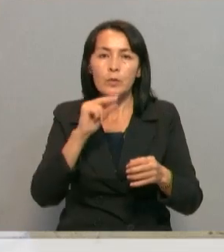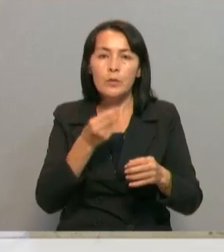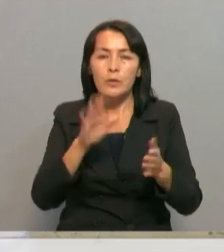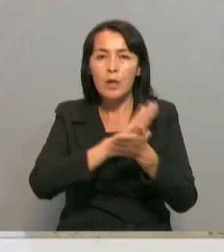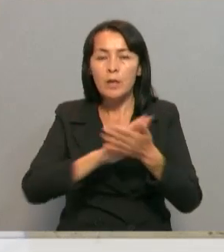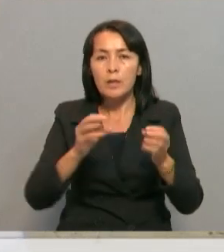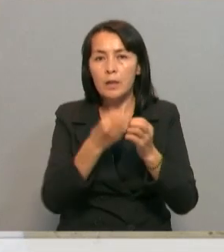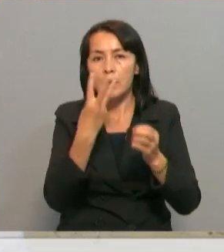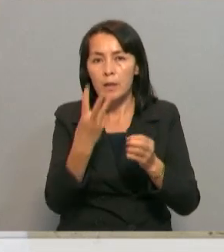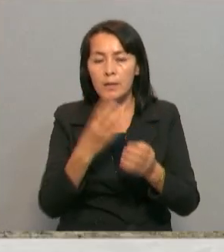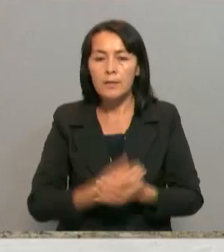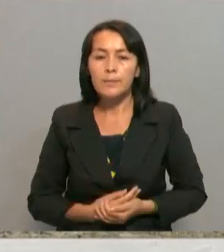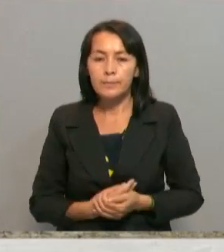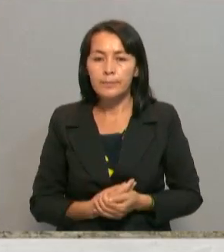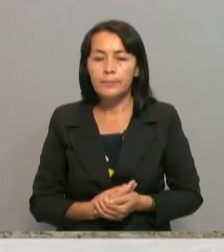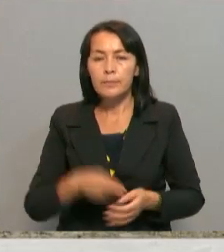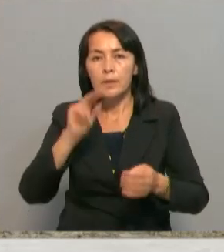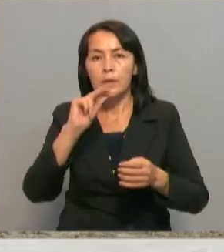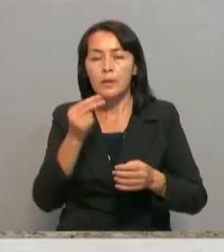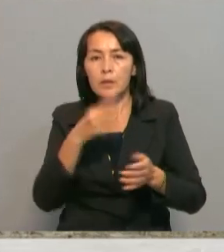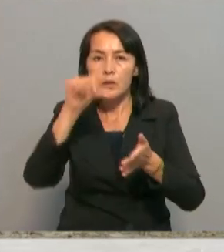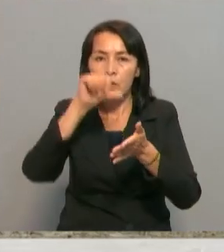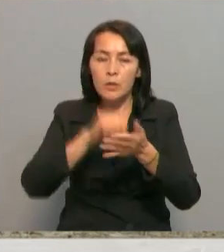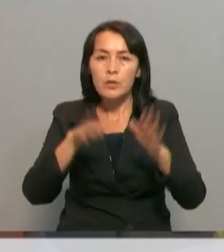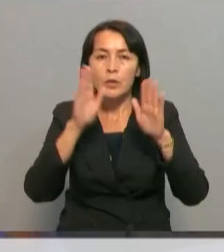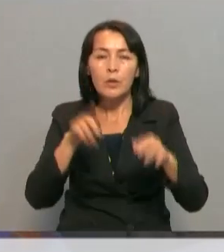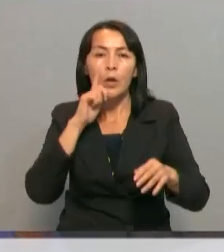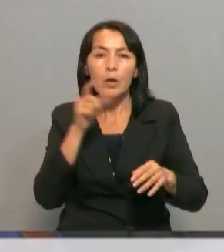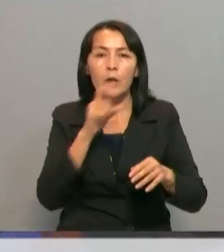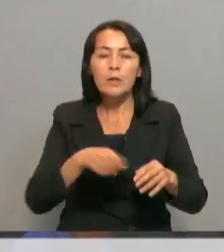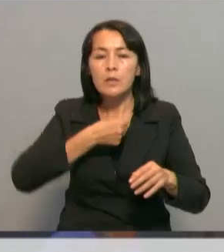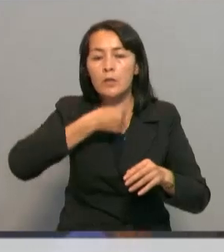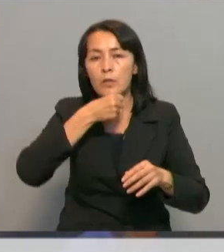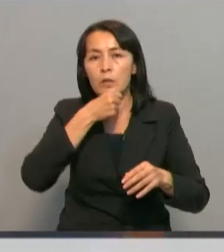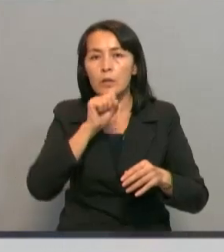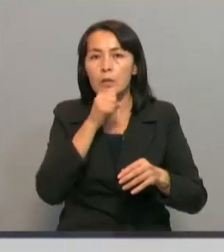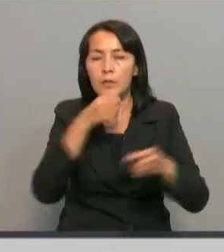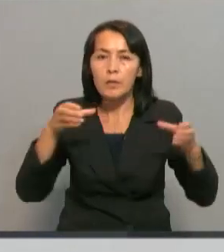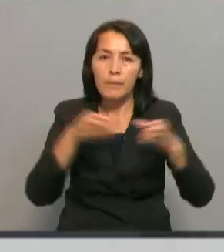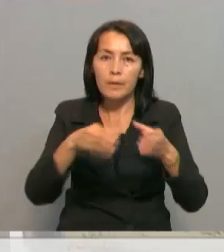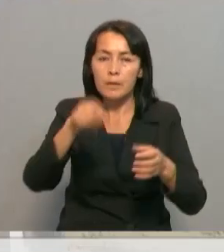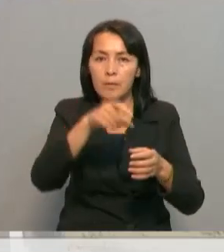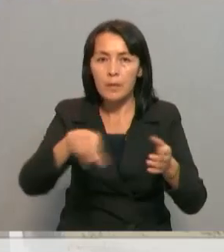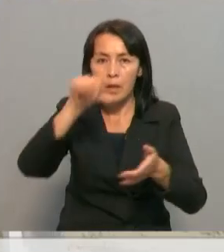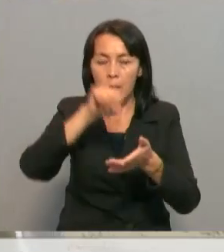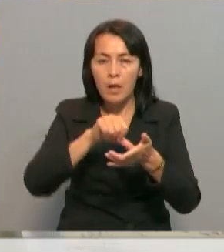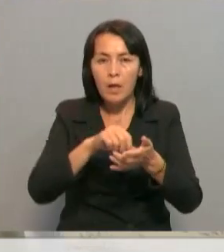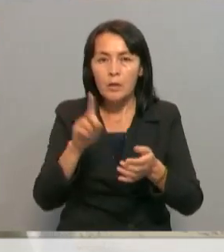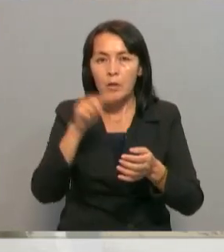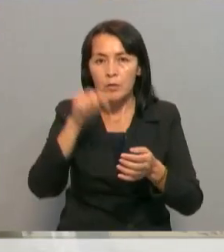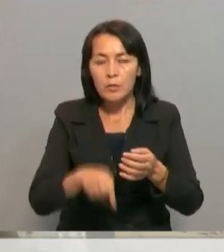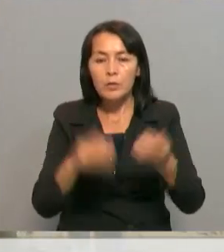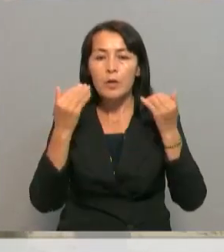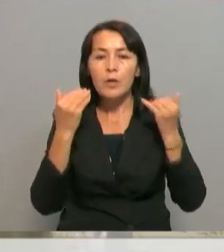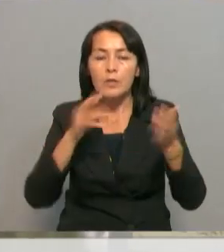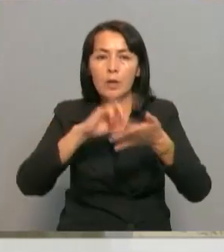очистили 13 гектаров в четверг приняли участие не только молодёжь но и члены районного совета ветеранов предполагается что социально